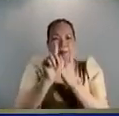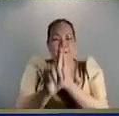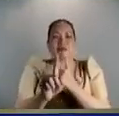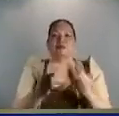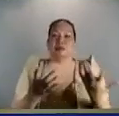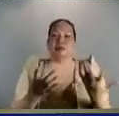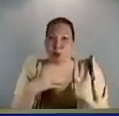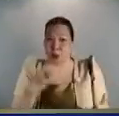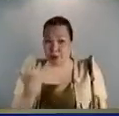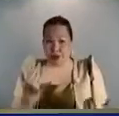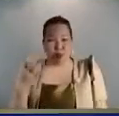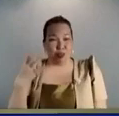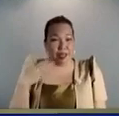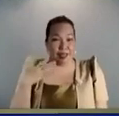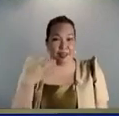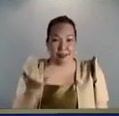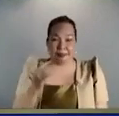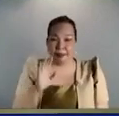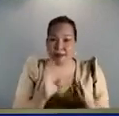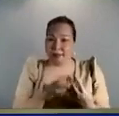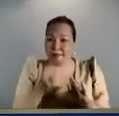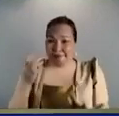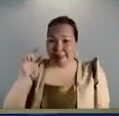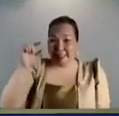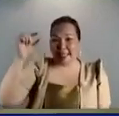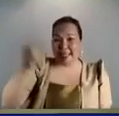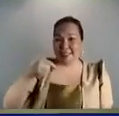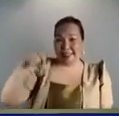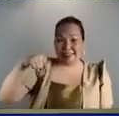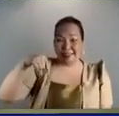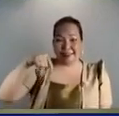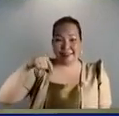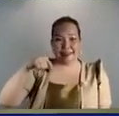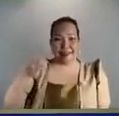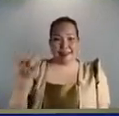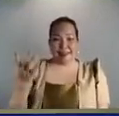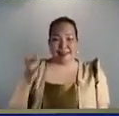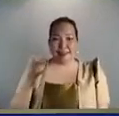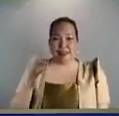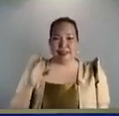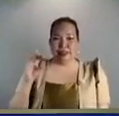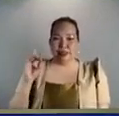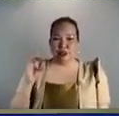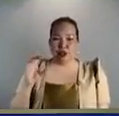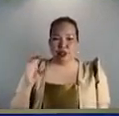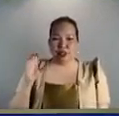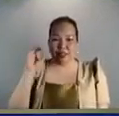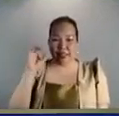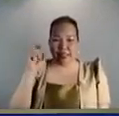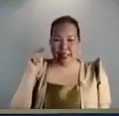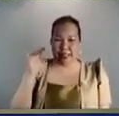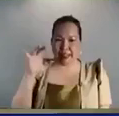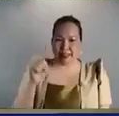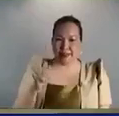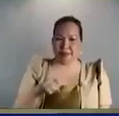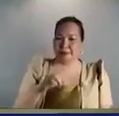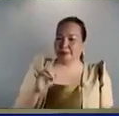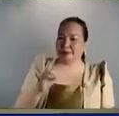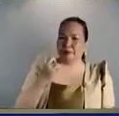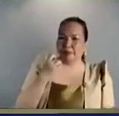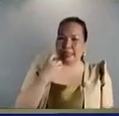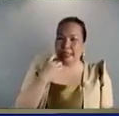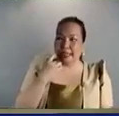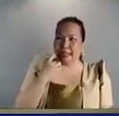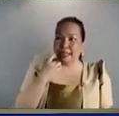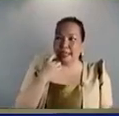hinahintay po natin yan, balikan po natin yung panauhin natin dito sa studio, si Dr. Dennis. So, kanina, kausap namin si Dr. Shelo